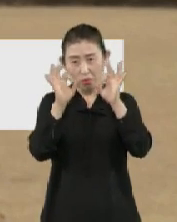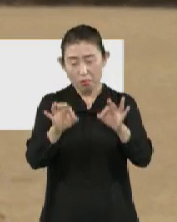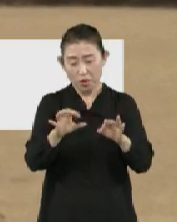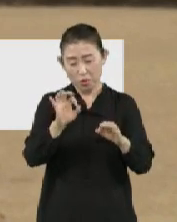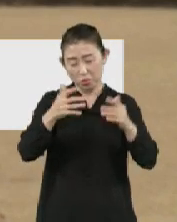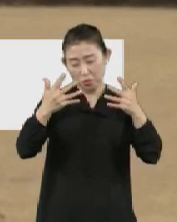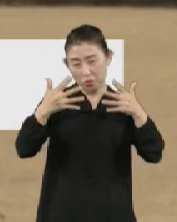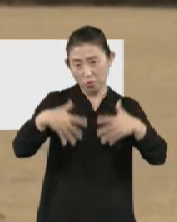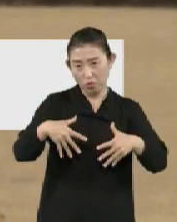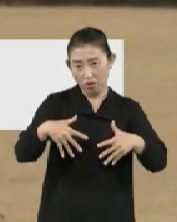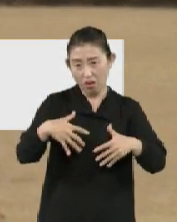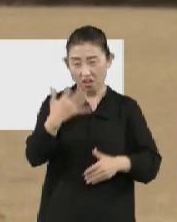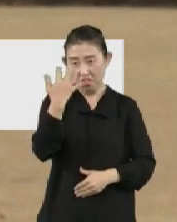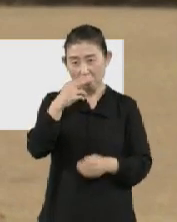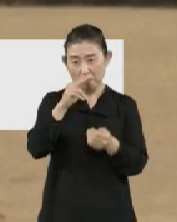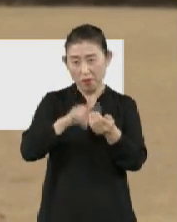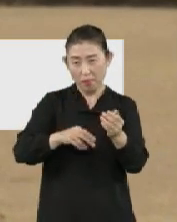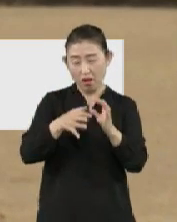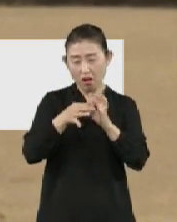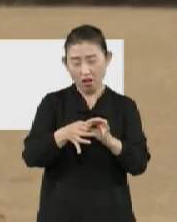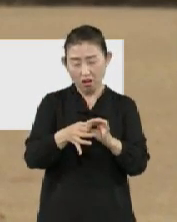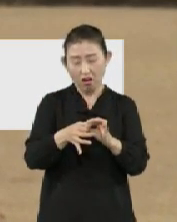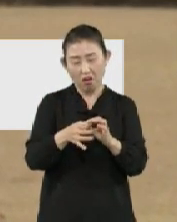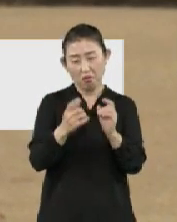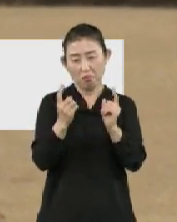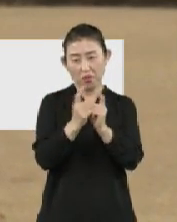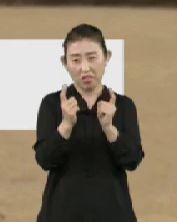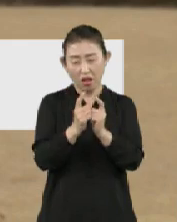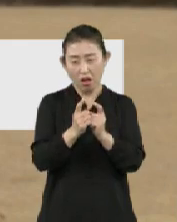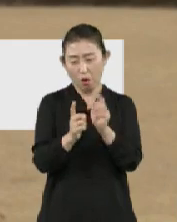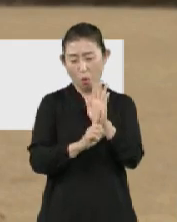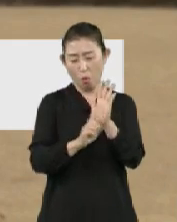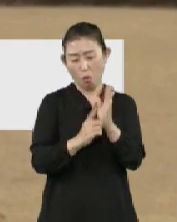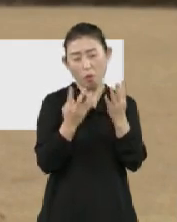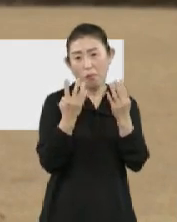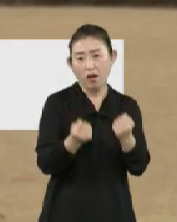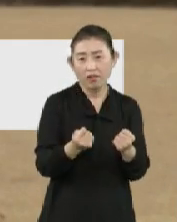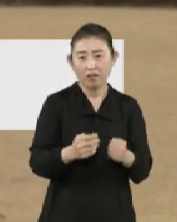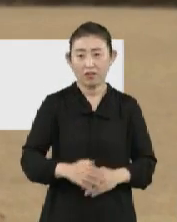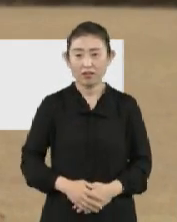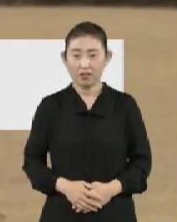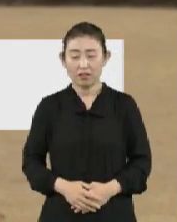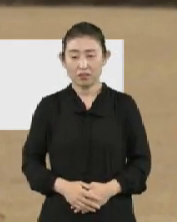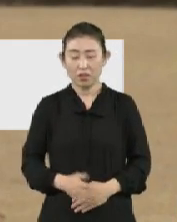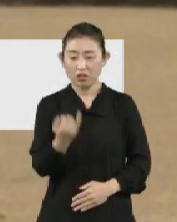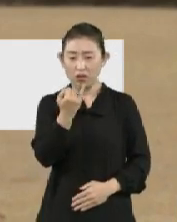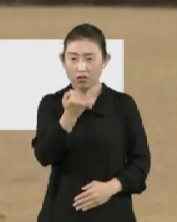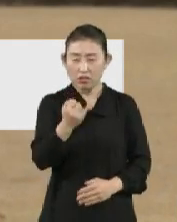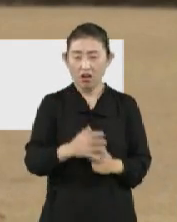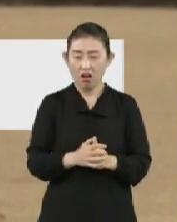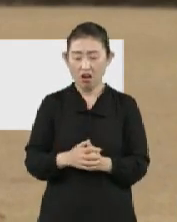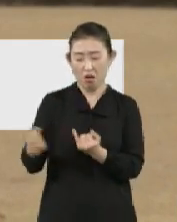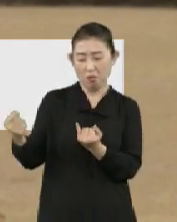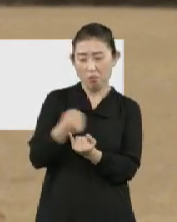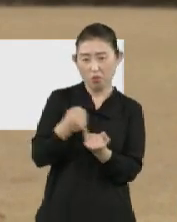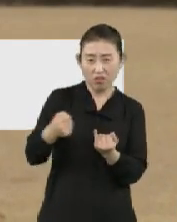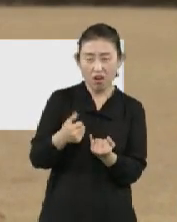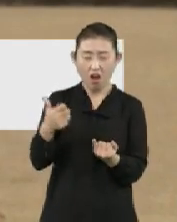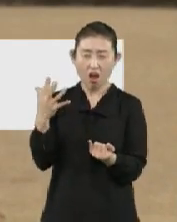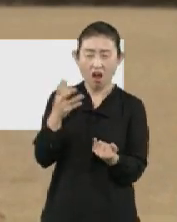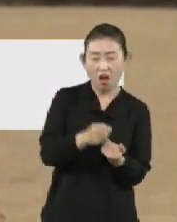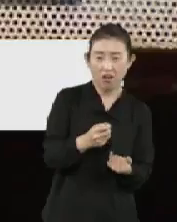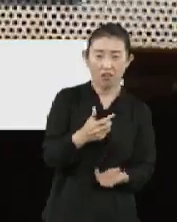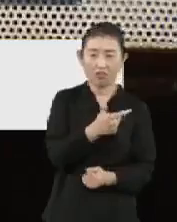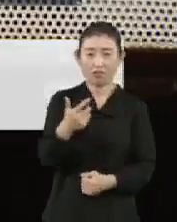더 다양한 사람들에게 더 쉽게 노출이 되죠. 그렇지만 성매매 여성은 구매자의 위협과 폭력에 늘상 노출될 수밖에